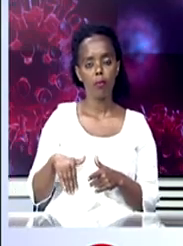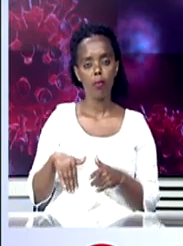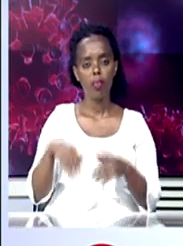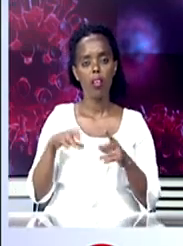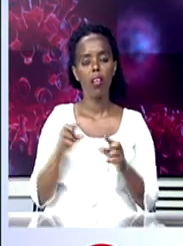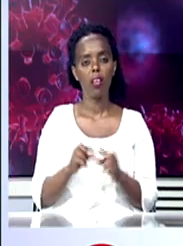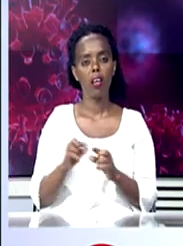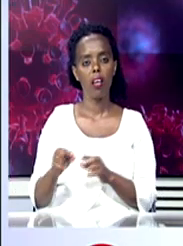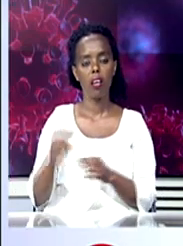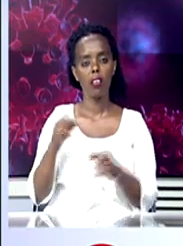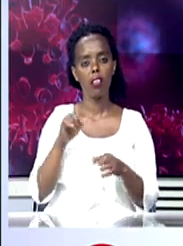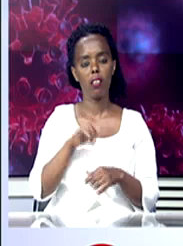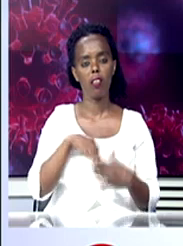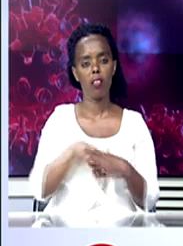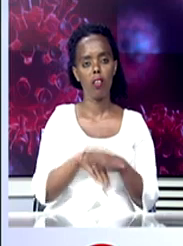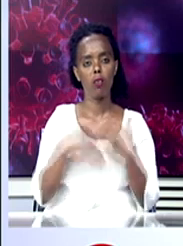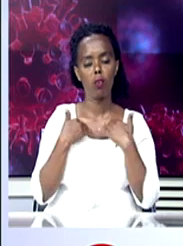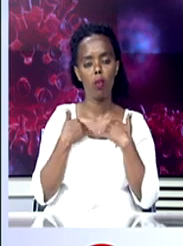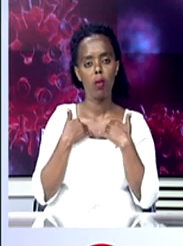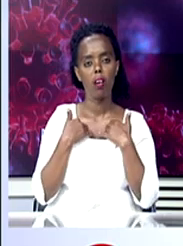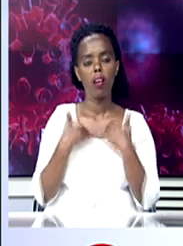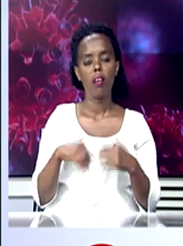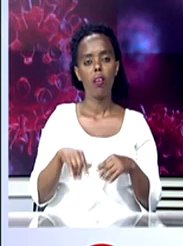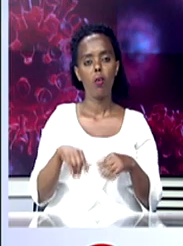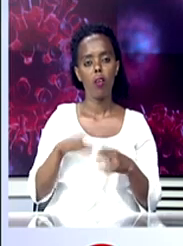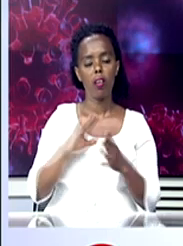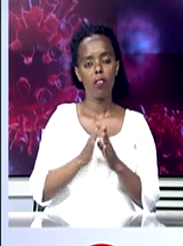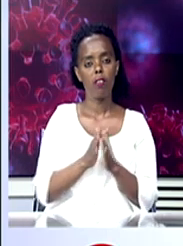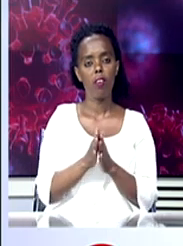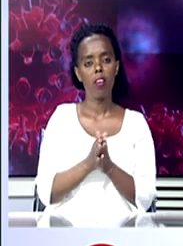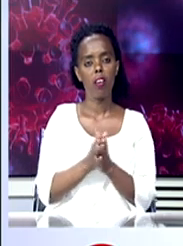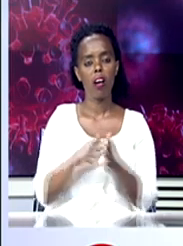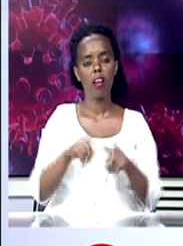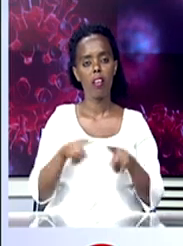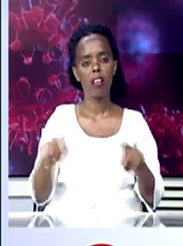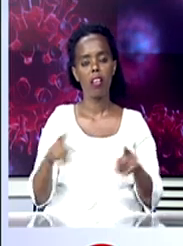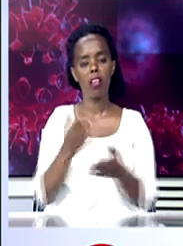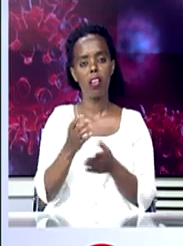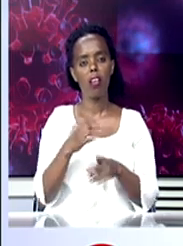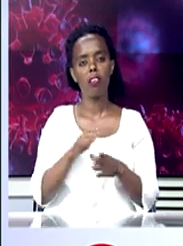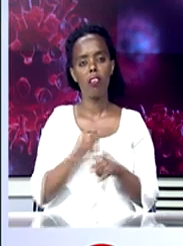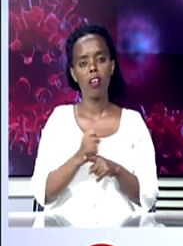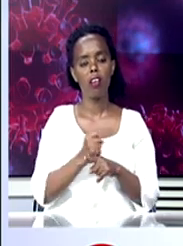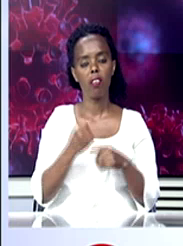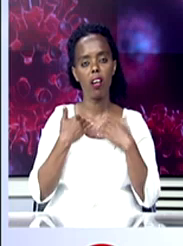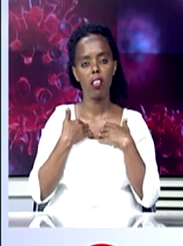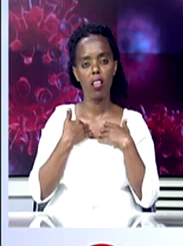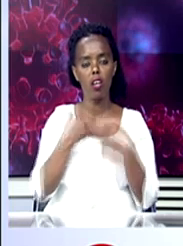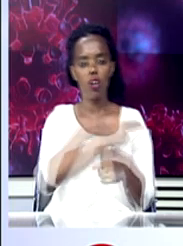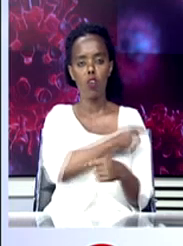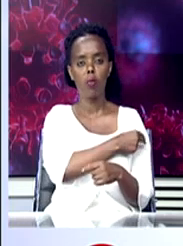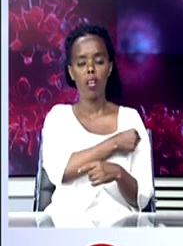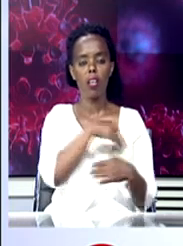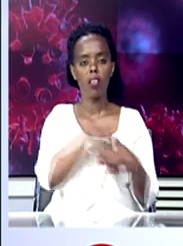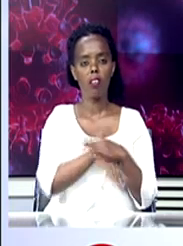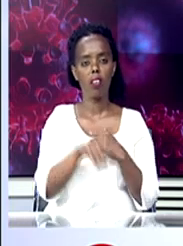qindaa'achi keessatti jiraachuutu irra jiraata. Ogeessi fedhii addaatiin leenji'ee ba'ee biyyaas hospitaala tokko keessatti namni tokko jiraachuutu